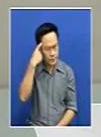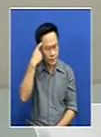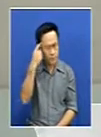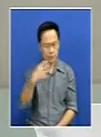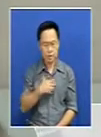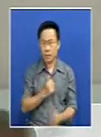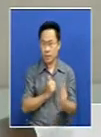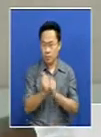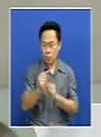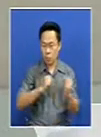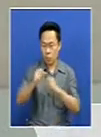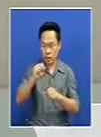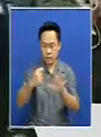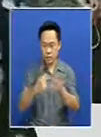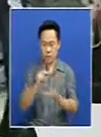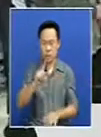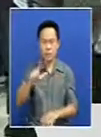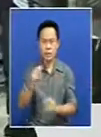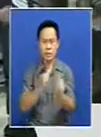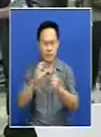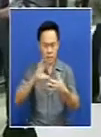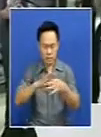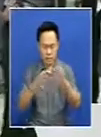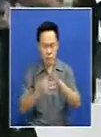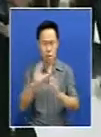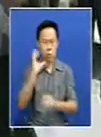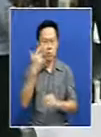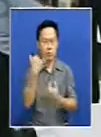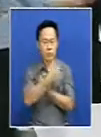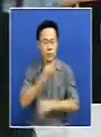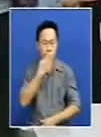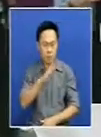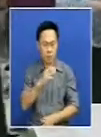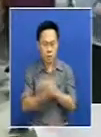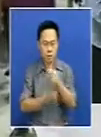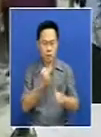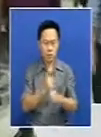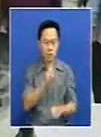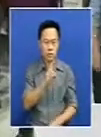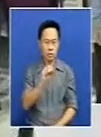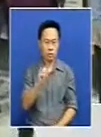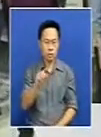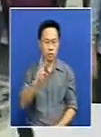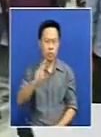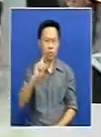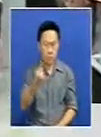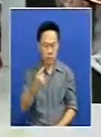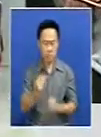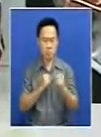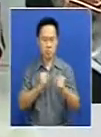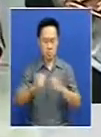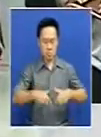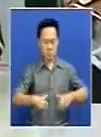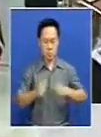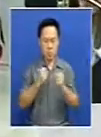งแข่งขันมวยสากลสมัครเล่นในศึกโอลิมปิก2016ที่ริโอเดจาเนโรประเทศบราซิลนะครับโดยนักมวยเจ้าของ